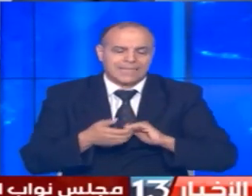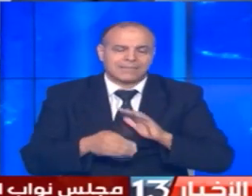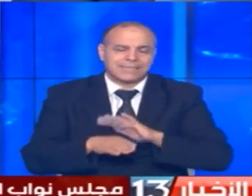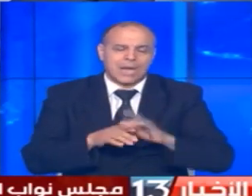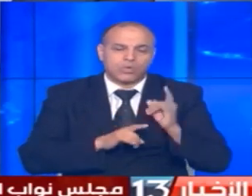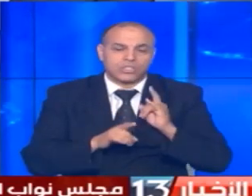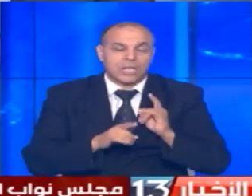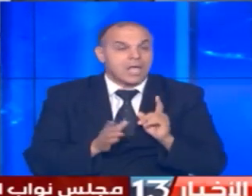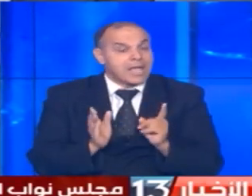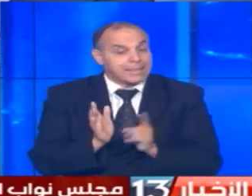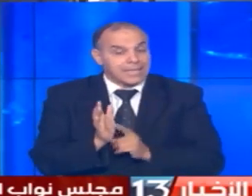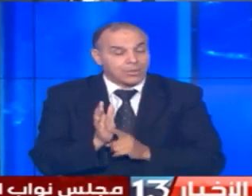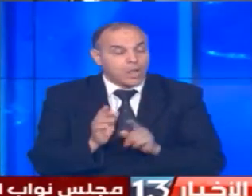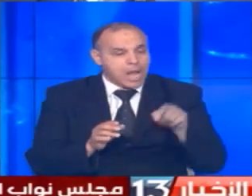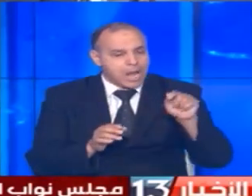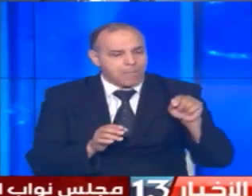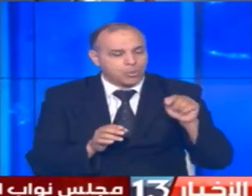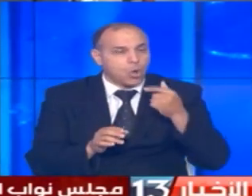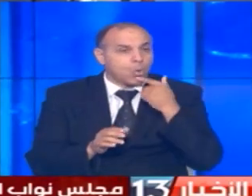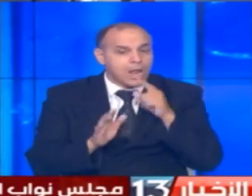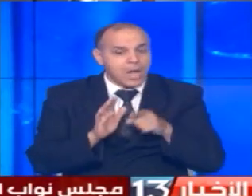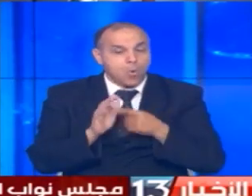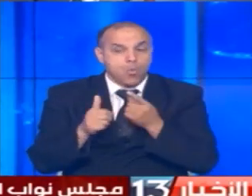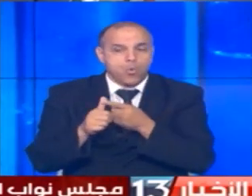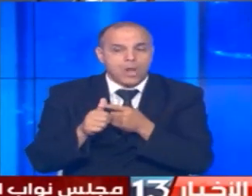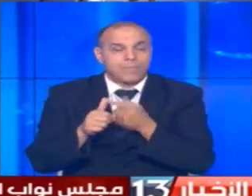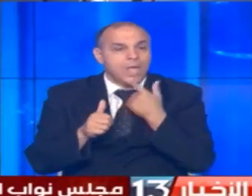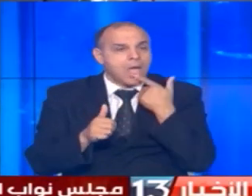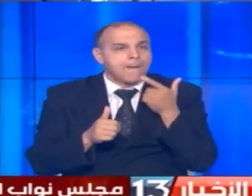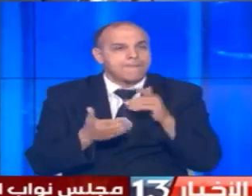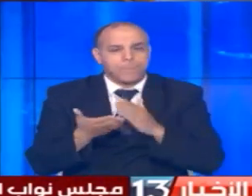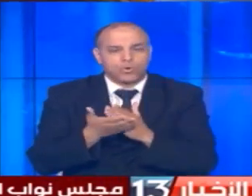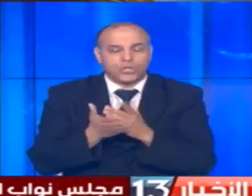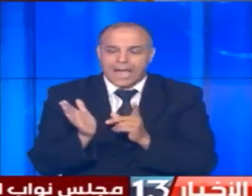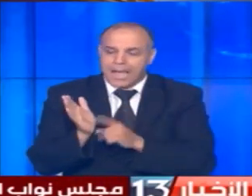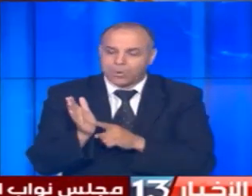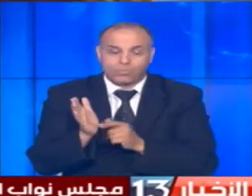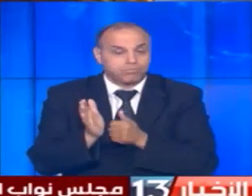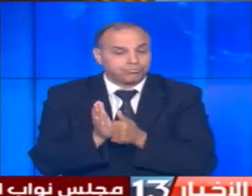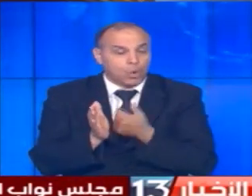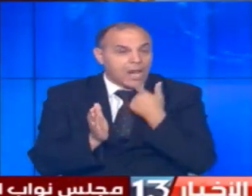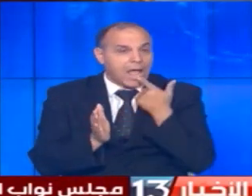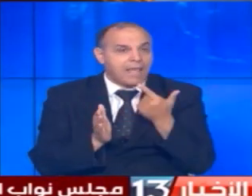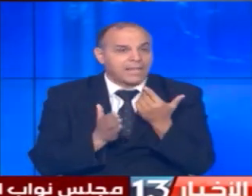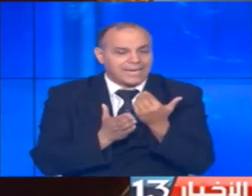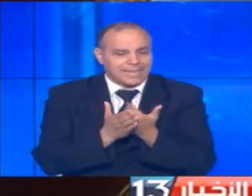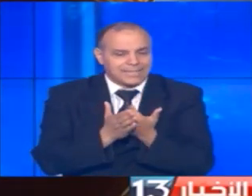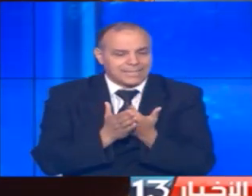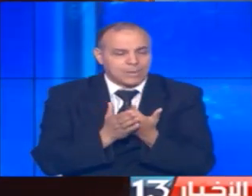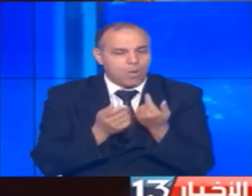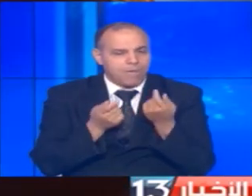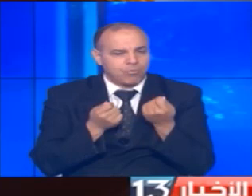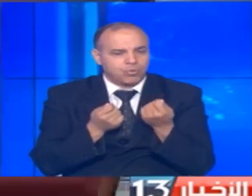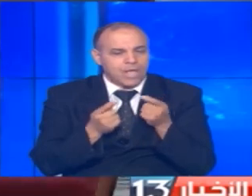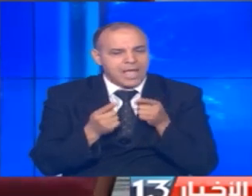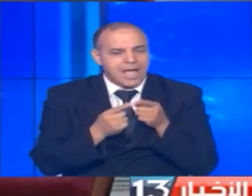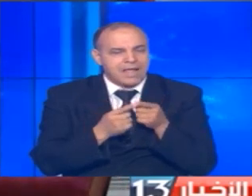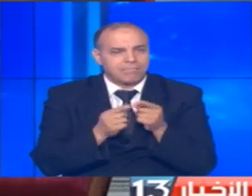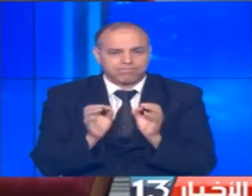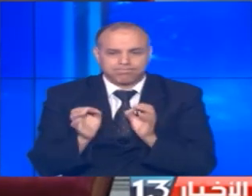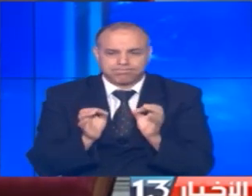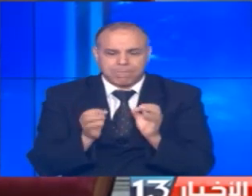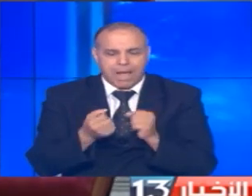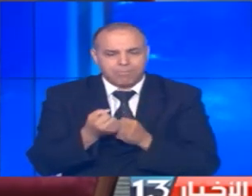كما تم التأكيد على ضرورة إيلاء الأولوية لمشاريع القوانين التي تعنى بالاقتصاد والمال بهدف التحفيز